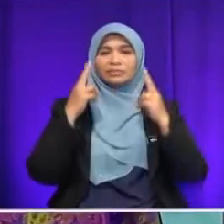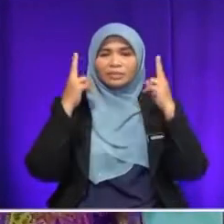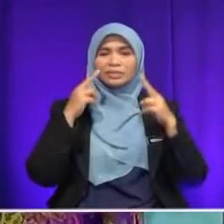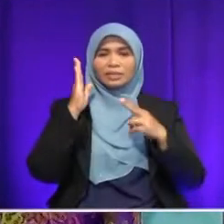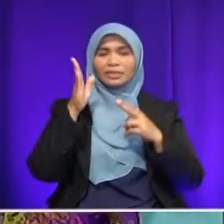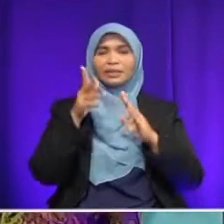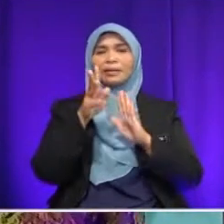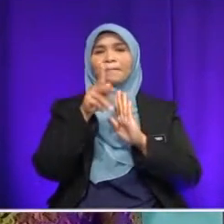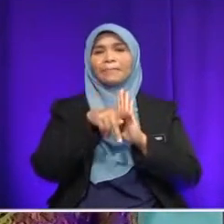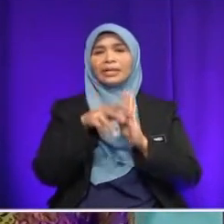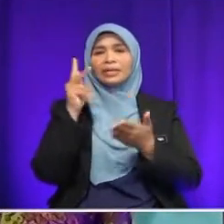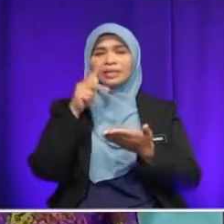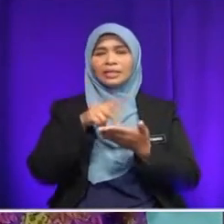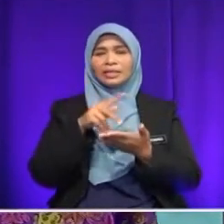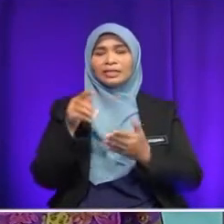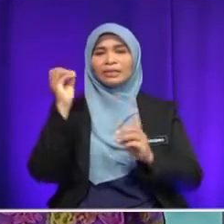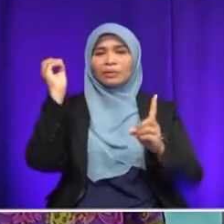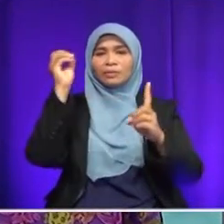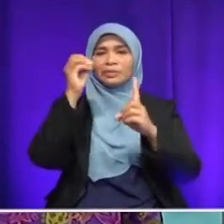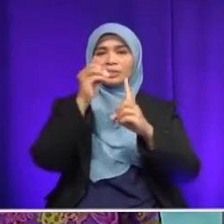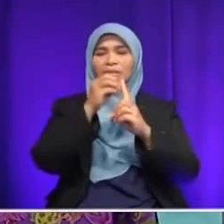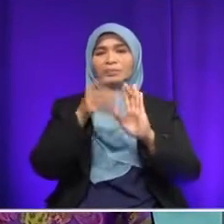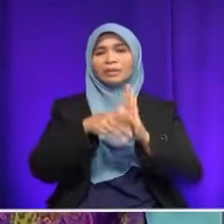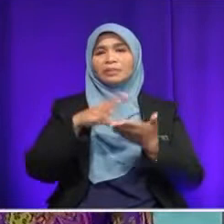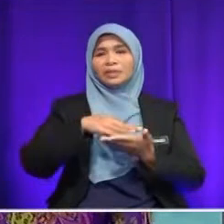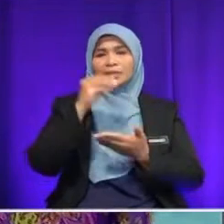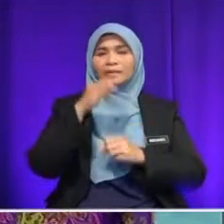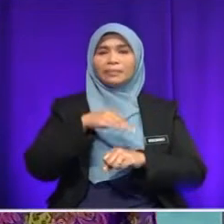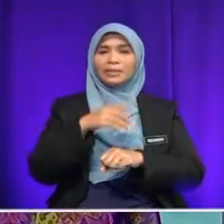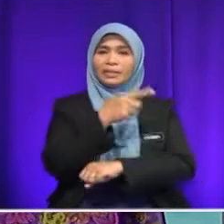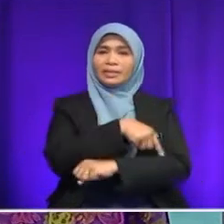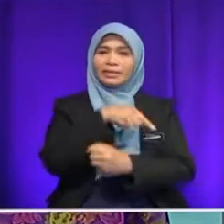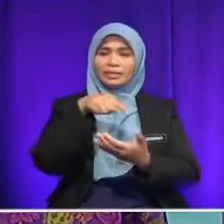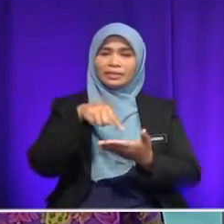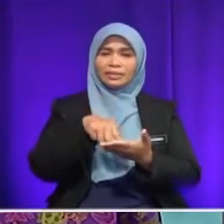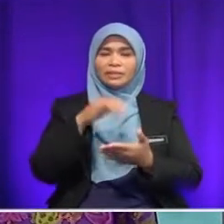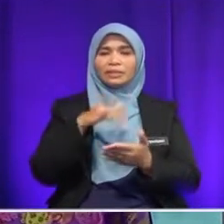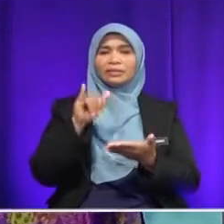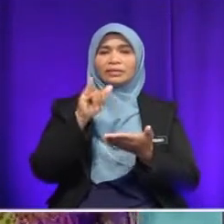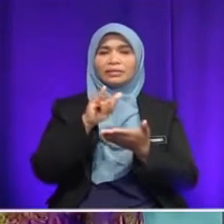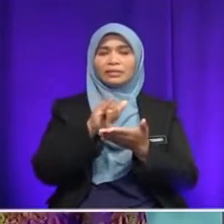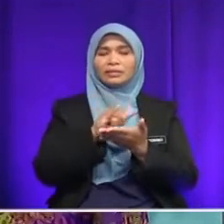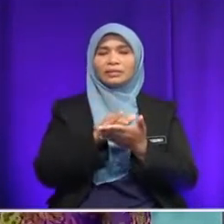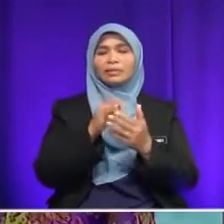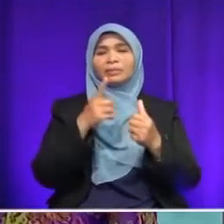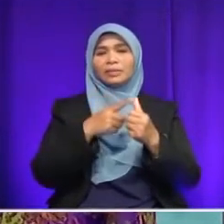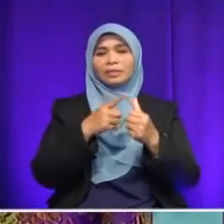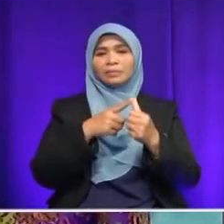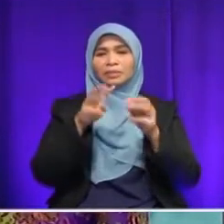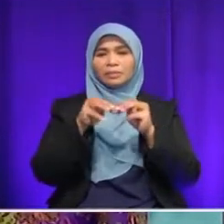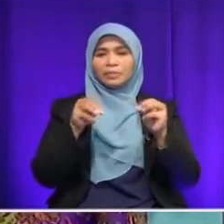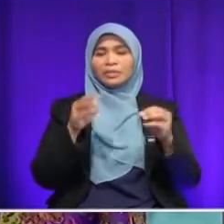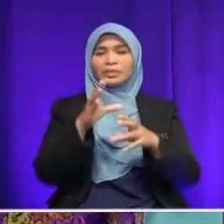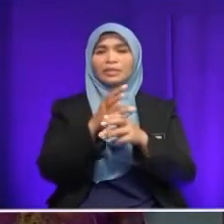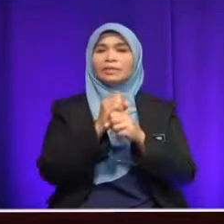memperkenalkan dulu objektif pembelajaran kita pada hari ini. Iaitu yang pertama, murid-murid dapat membaca ayat 70